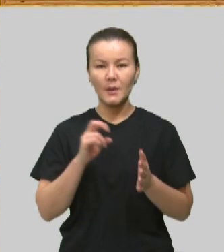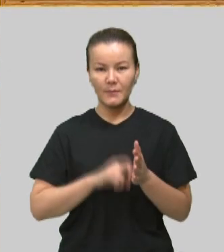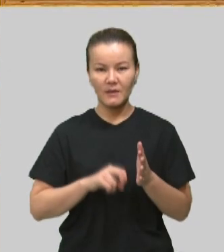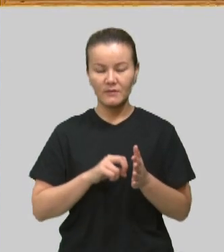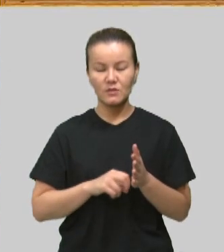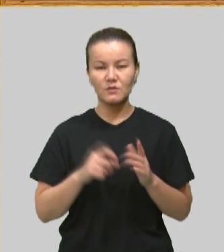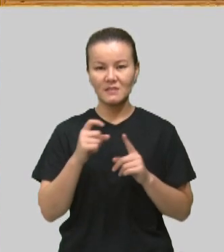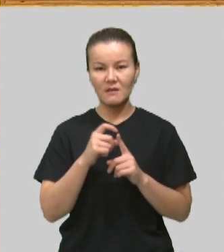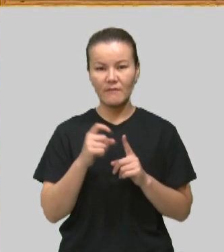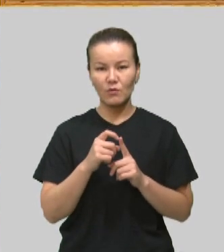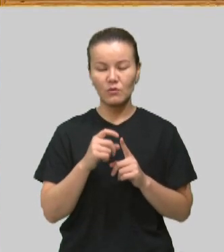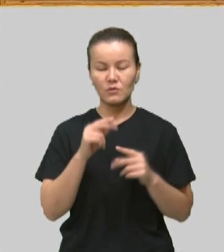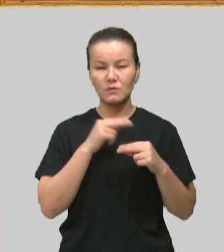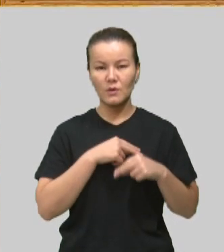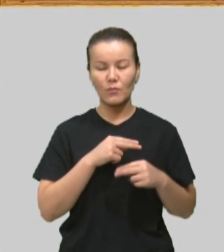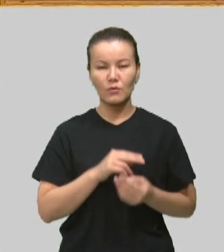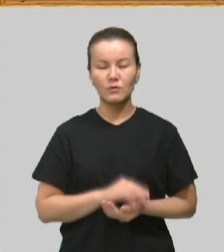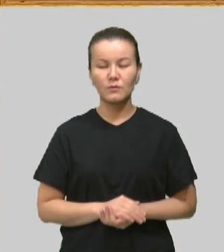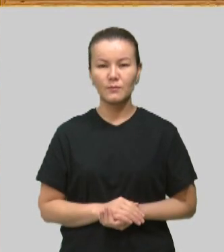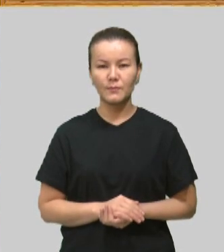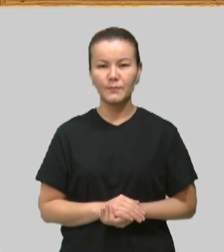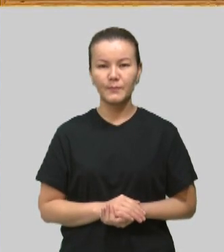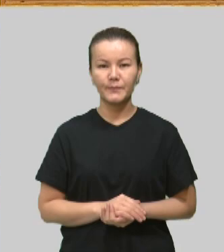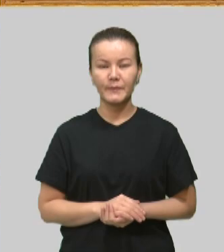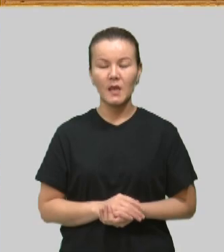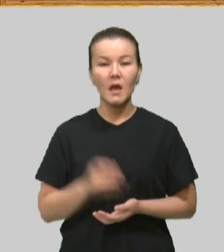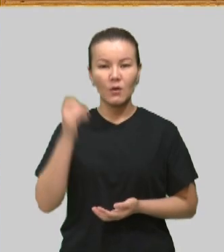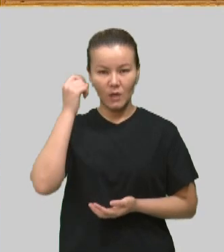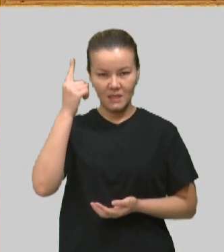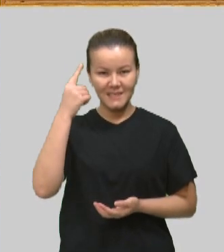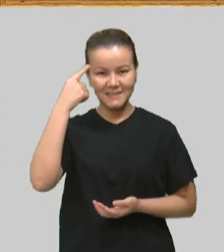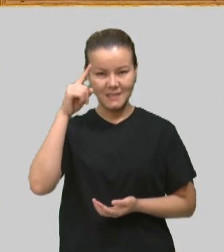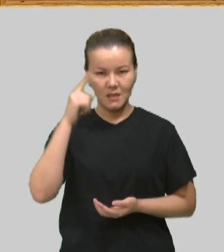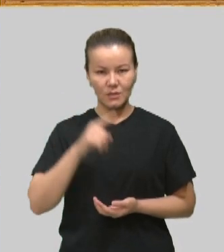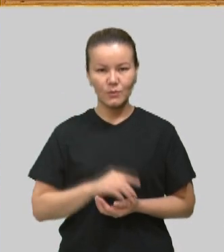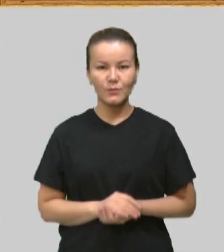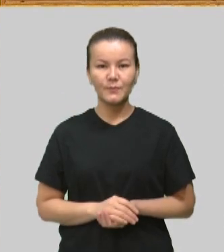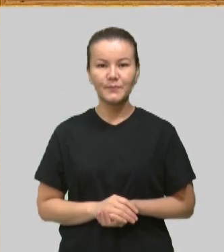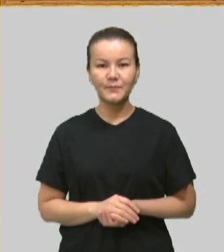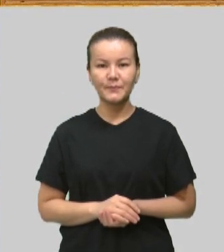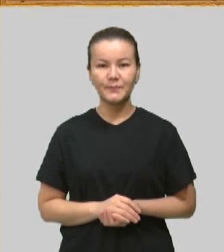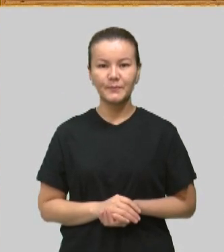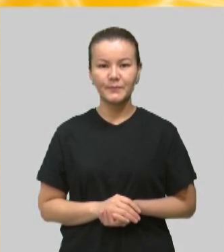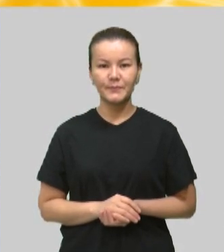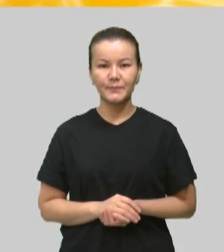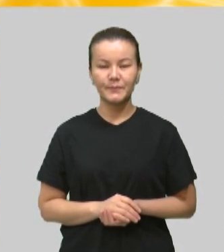Проведем словарную работу. Отгадайте загадку.